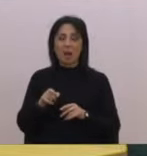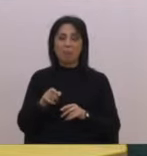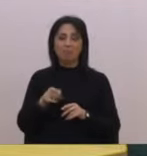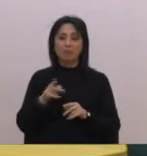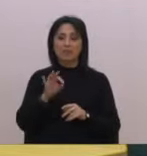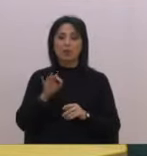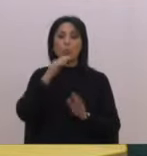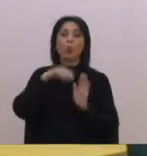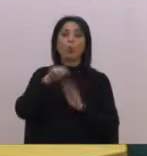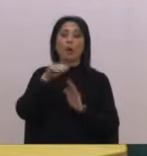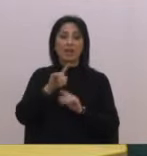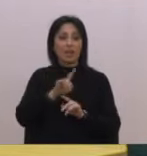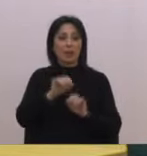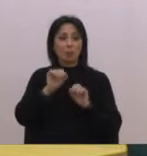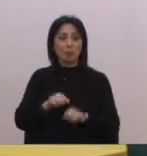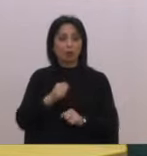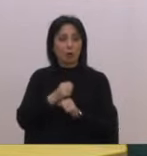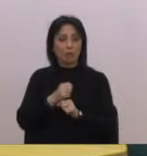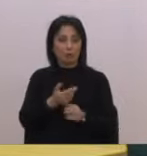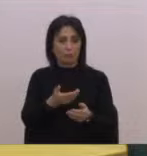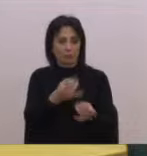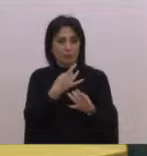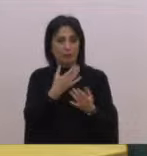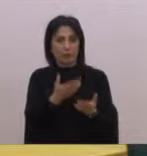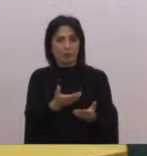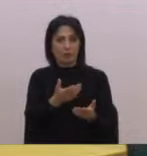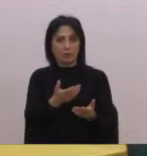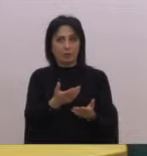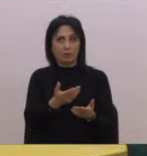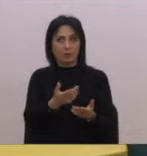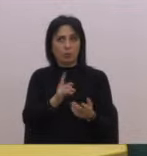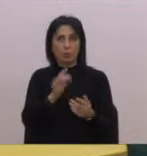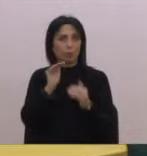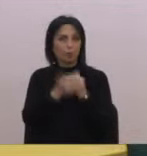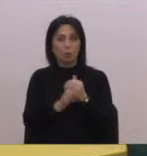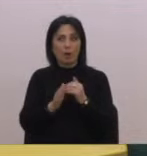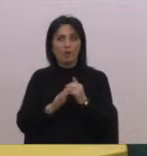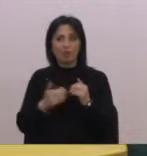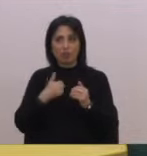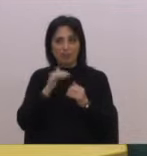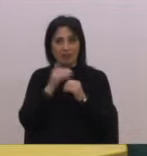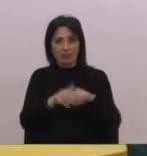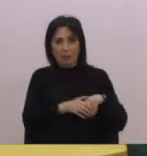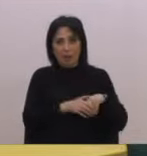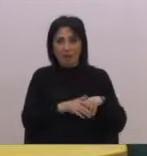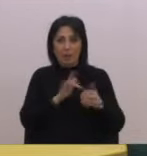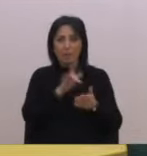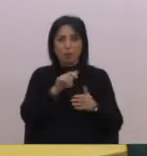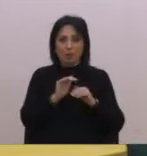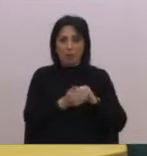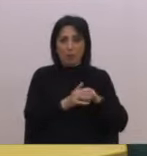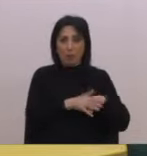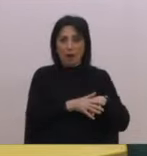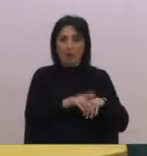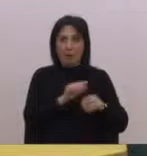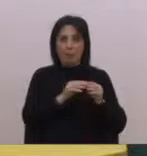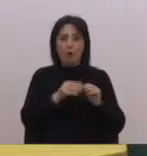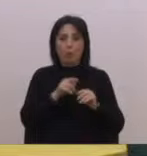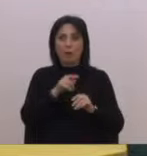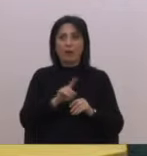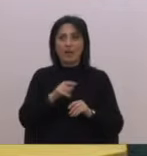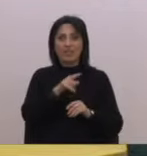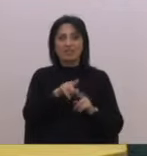ამაზე უკეთესი კიდე რა შეიძლება გავაკეთოთ, გვითხარით ბატონო, ნუ მივალ, ნუ გვიმალავთ, ჩვენ გვიმალავთ თუ მოსახლეობას უმალავთ. ის პრობლემები,